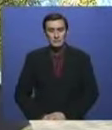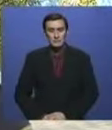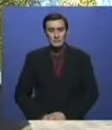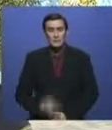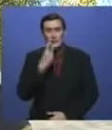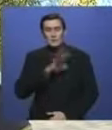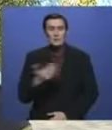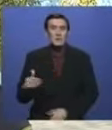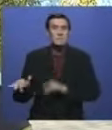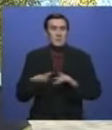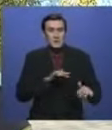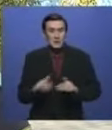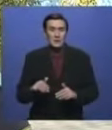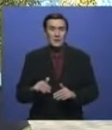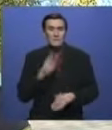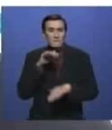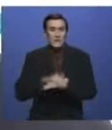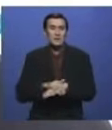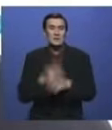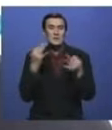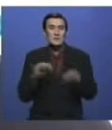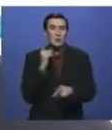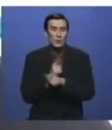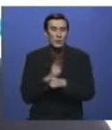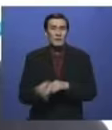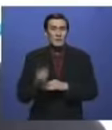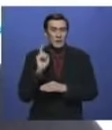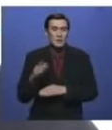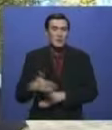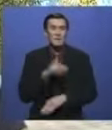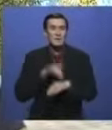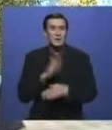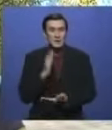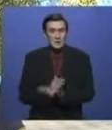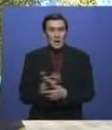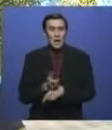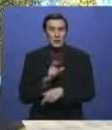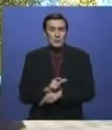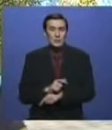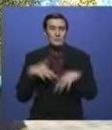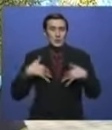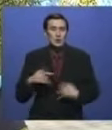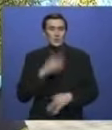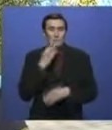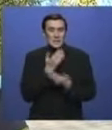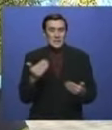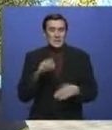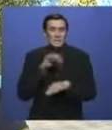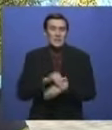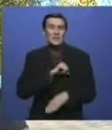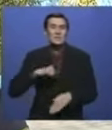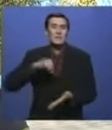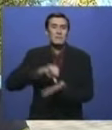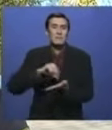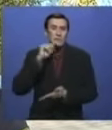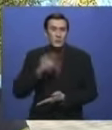Несмотря на все принимаемые меры, случаи незаконного вылова осетров продолжает иметь место. Особенно удручает тот факт, что в последнем случае к этому оказался